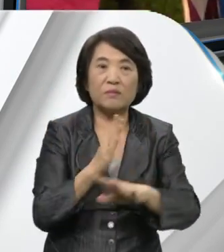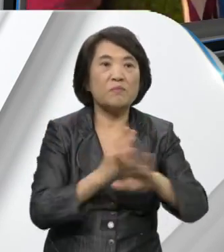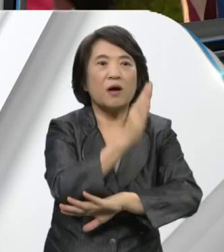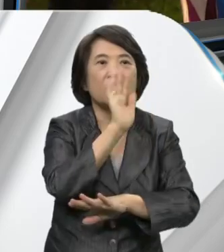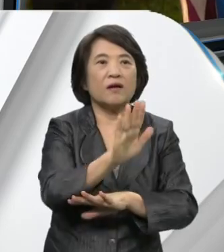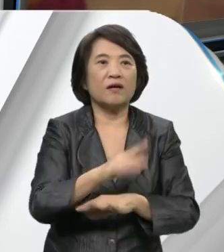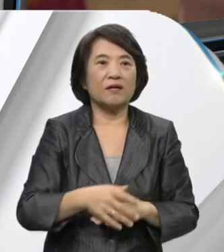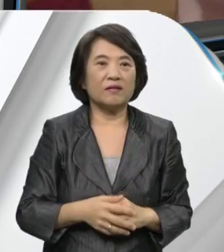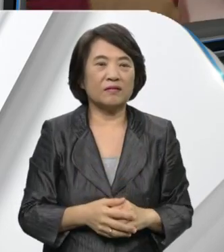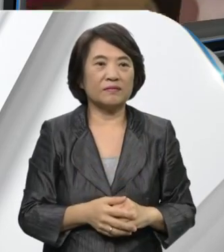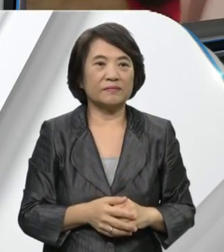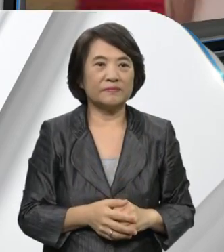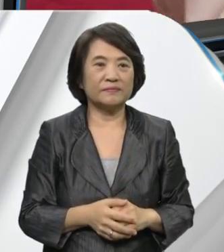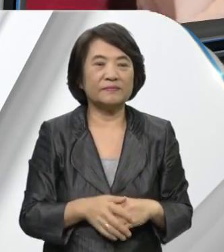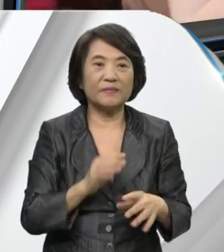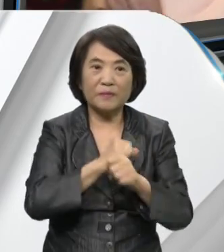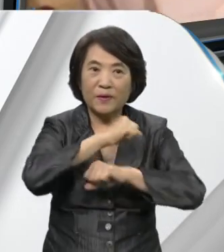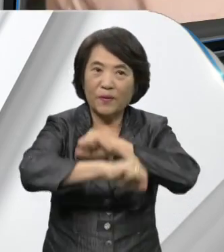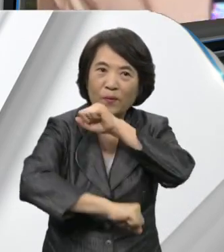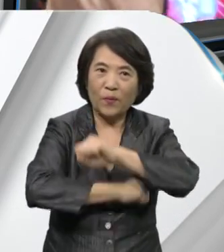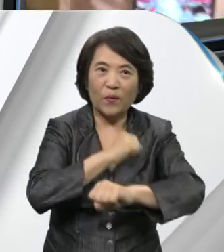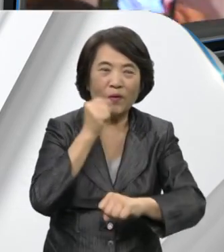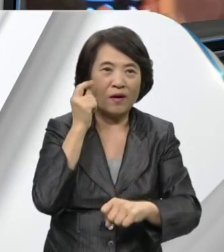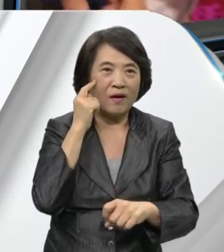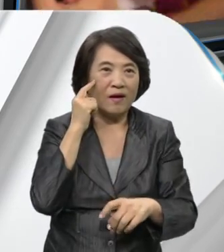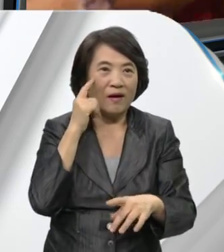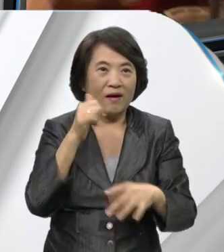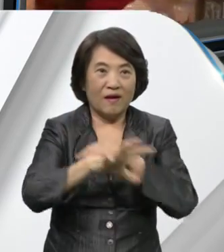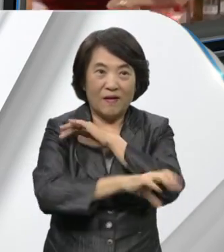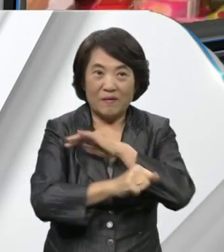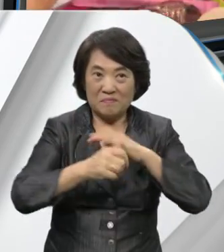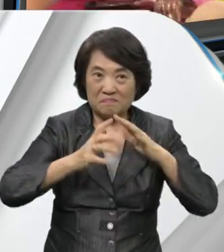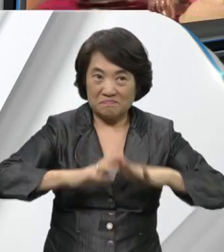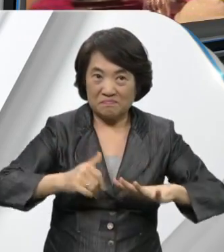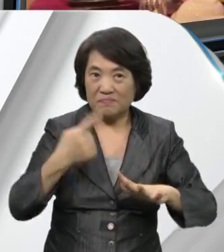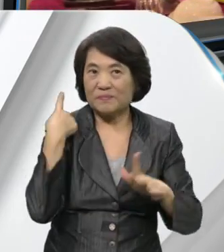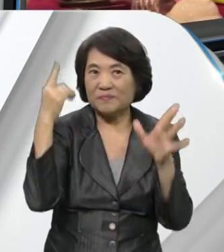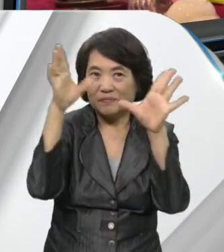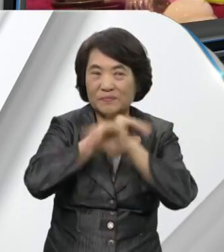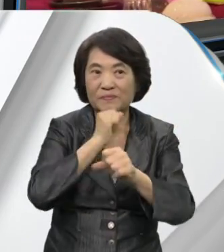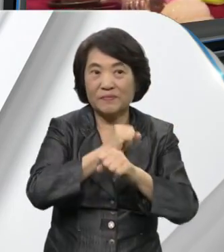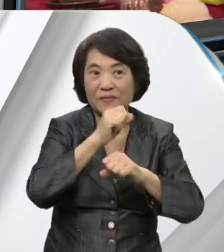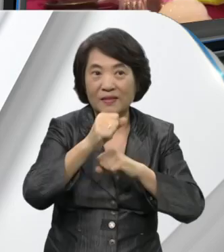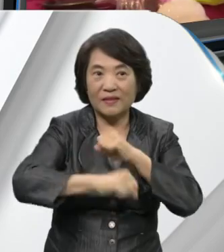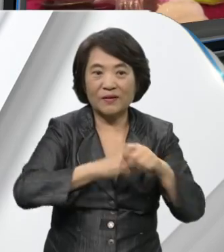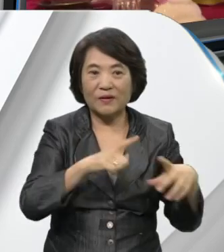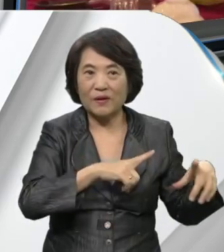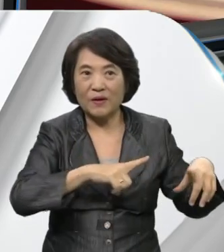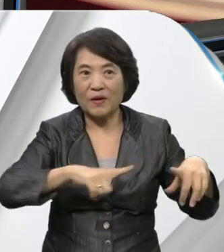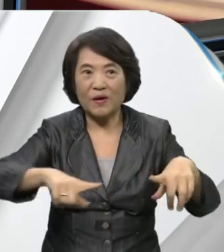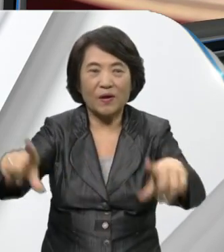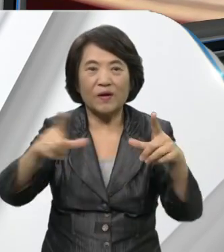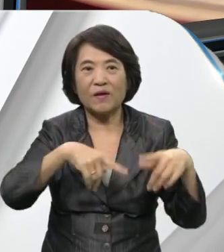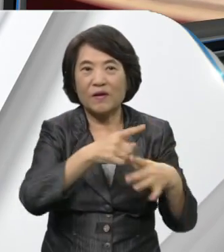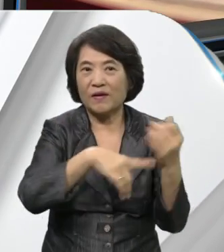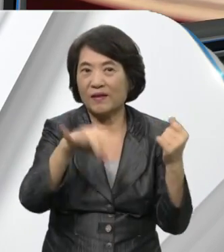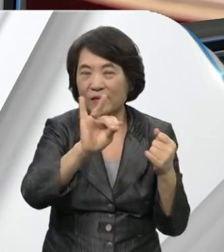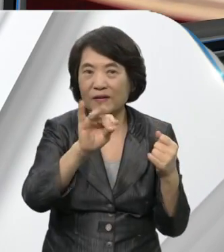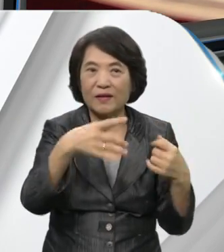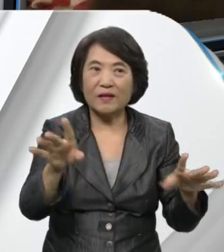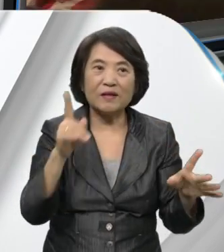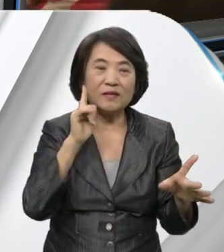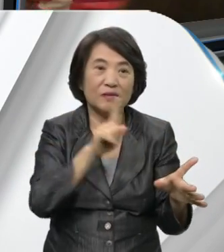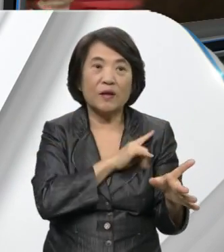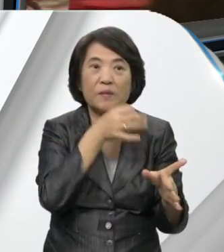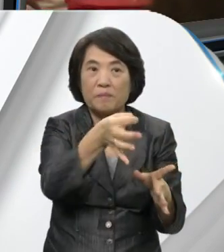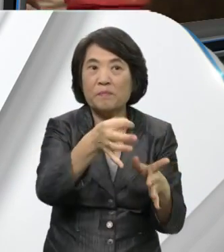染，最高的纪录。那个法统的最高潮是初案部举办的雪峰展，可得日白昼有乡